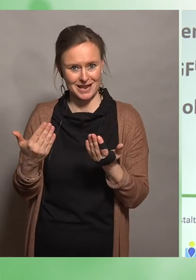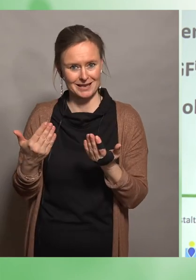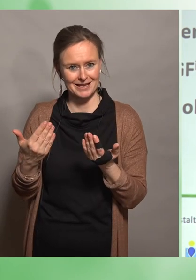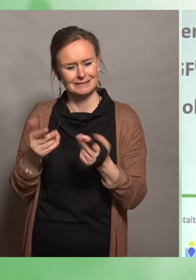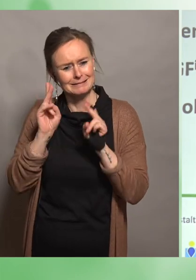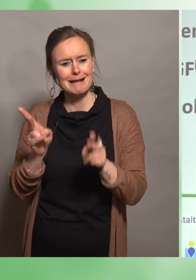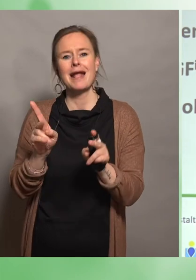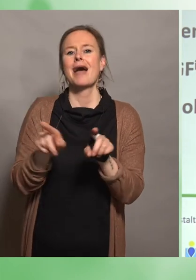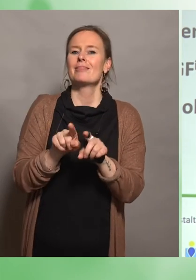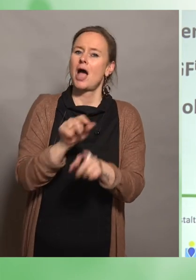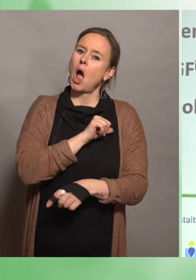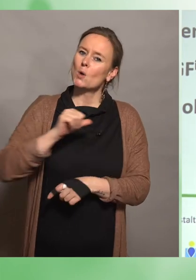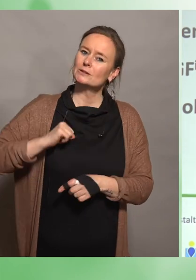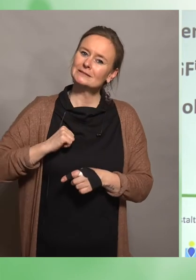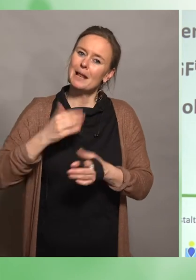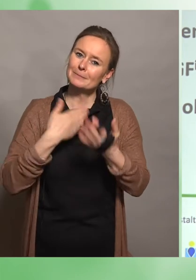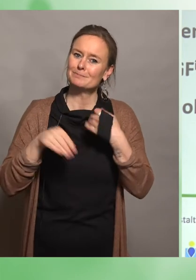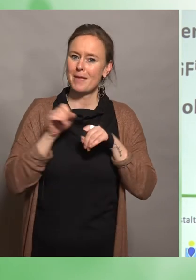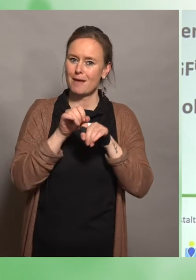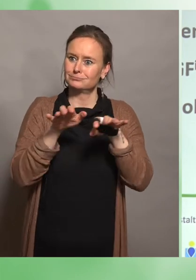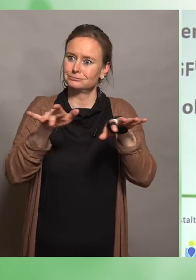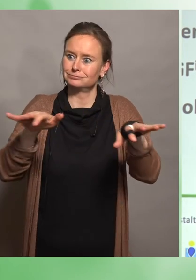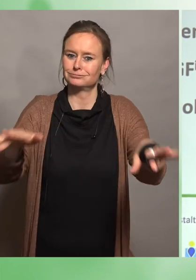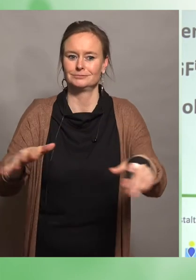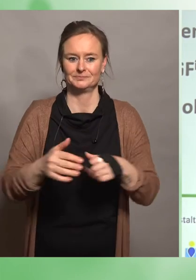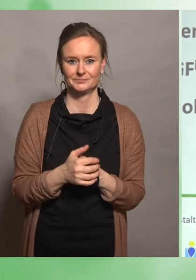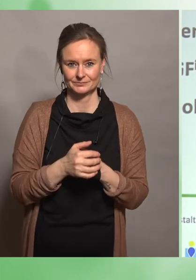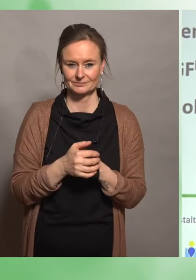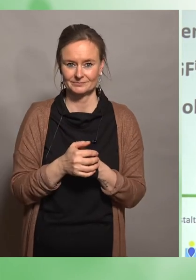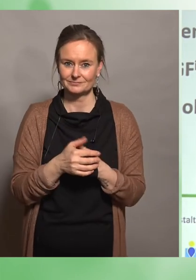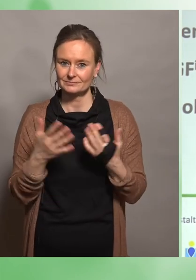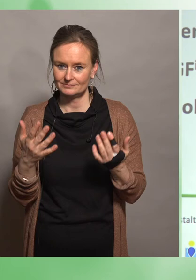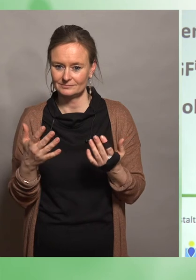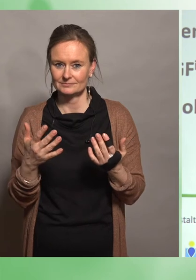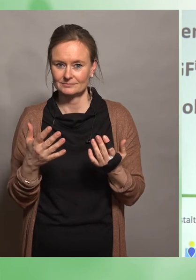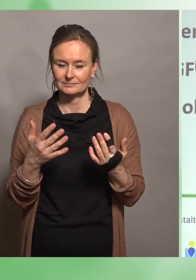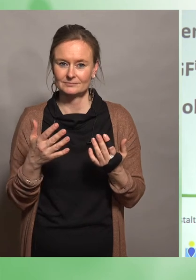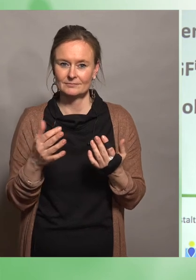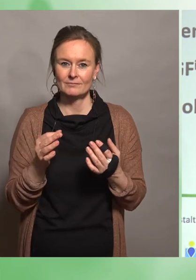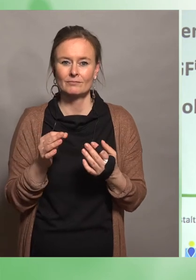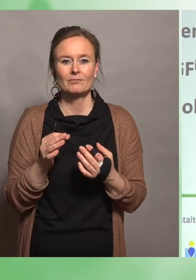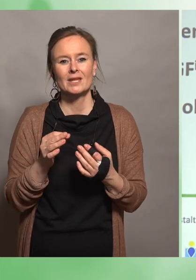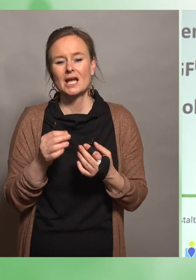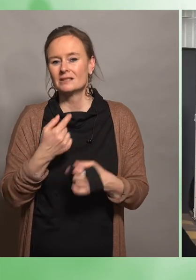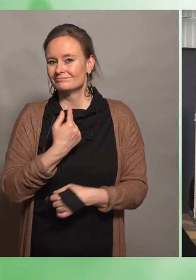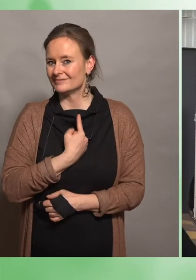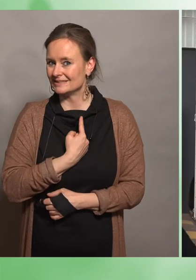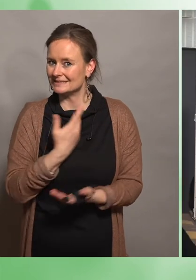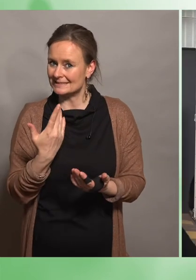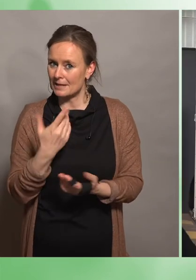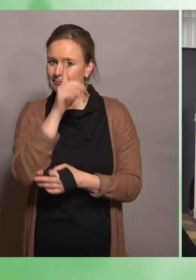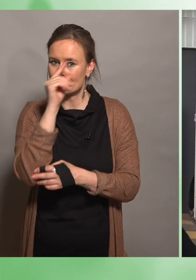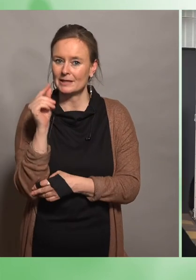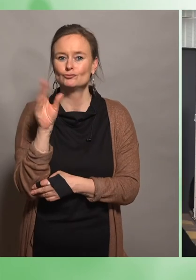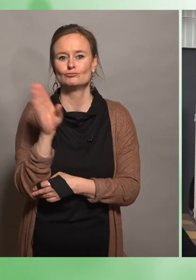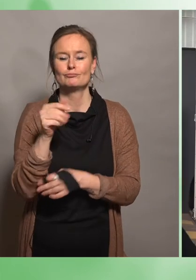dieser Idee führen kann. Ich möchte noch eine kleine Lanze brechen für Menschen und Arbeit, für unsere Menschen und Arbeit GmbH und ein